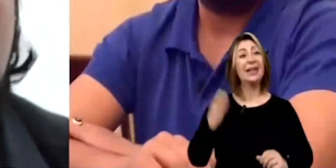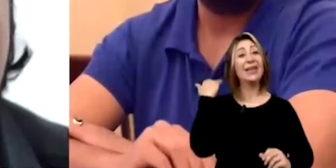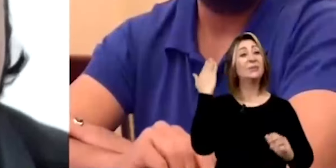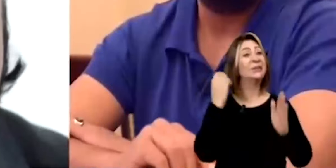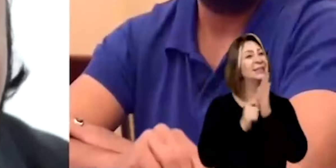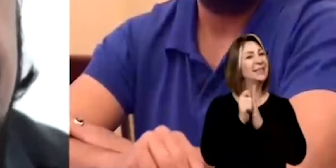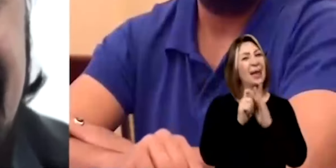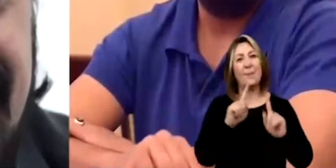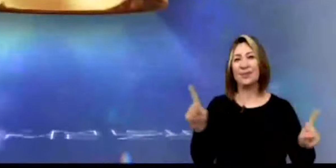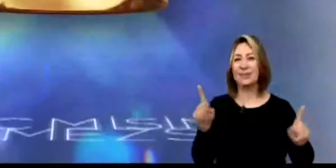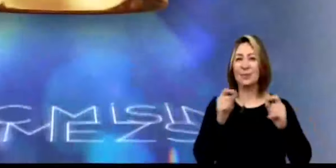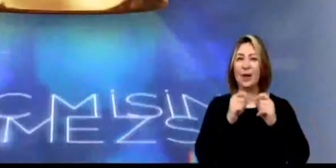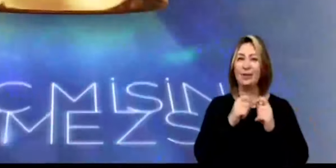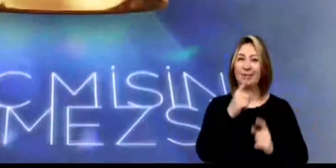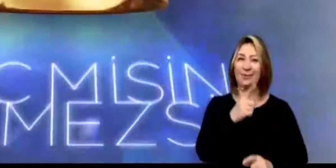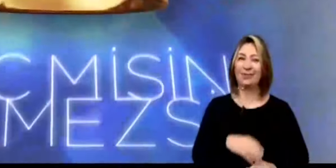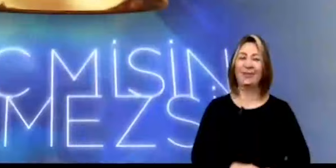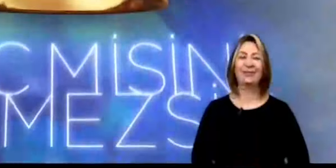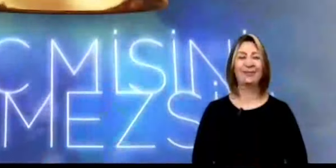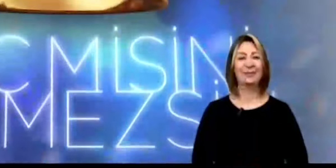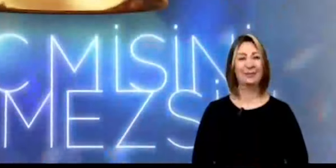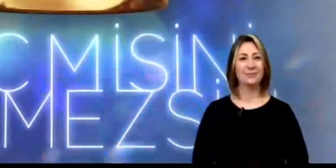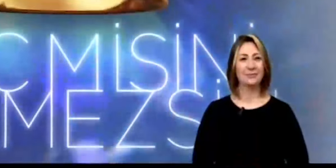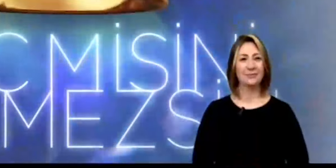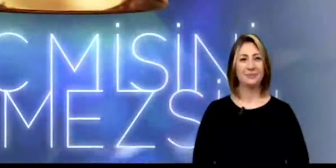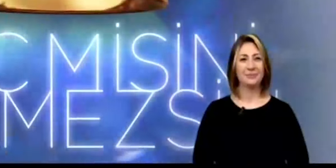Geçmişini silemezsin Bülent Polat.